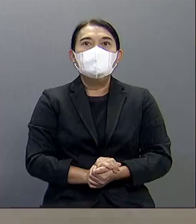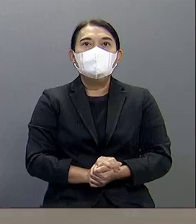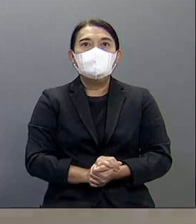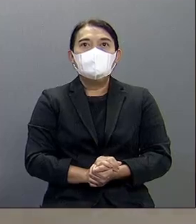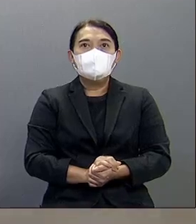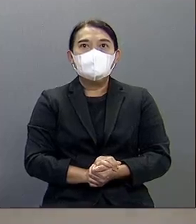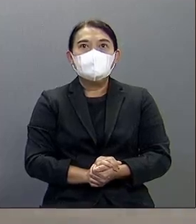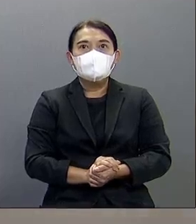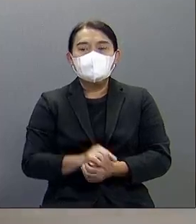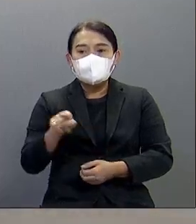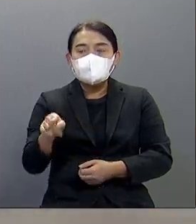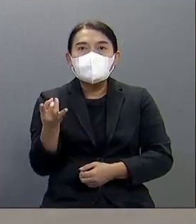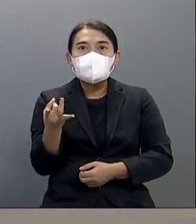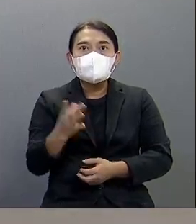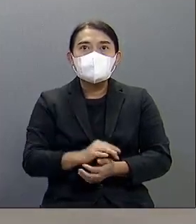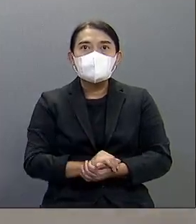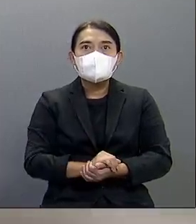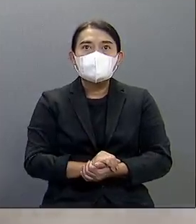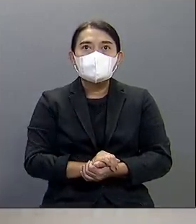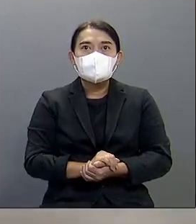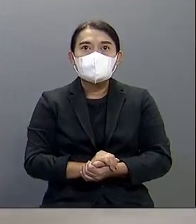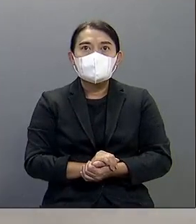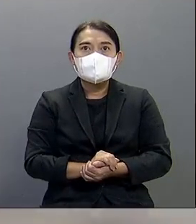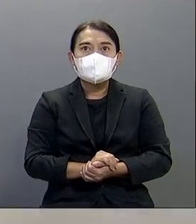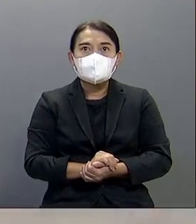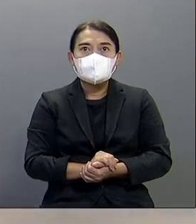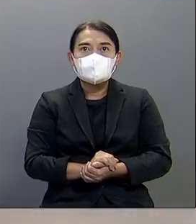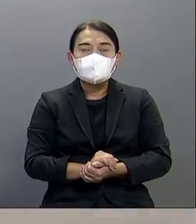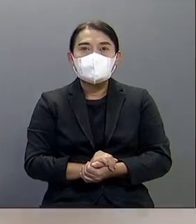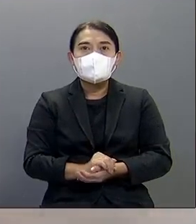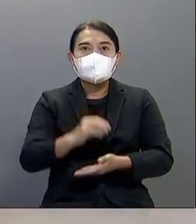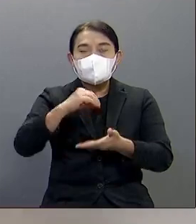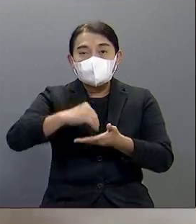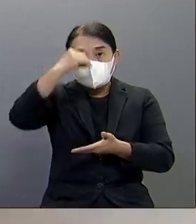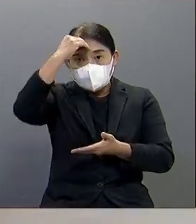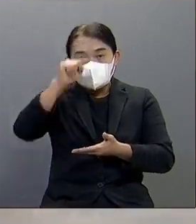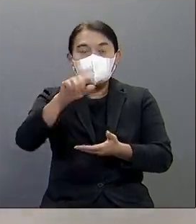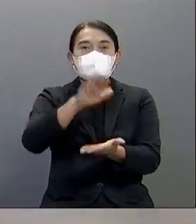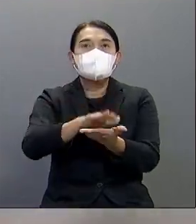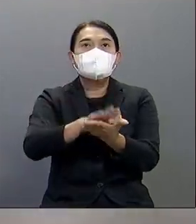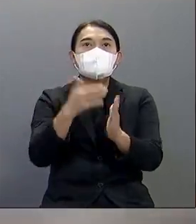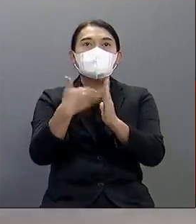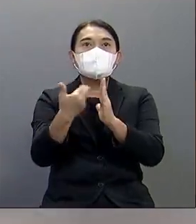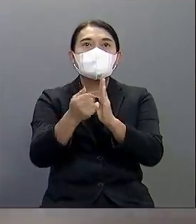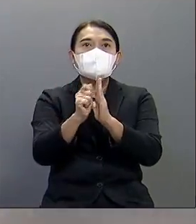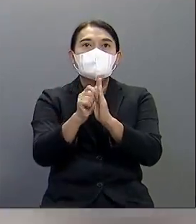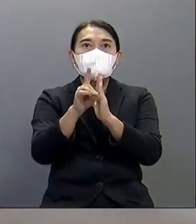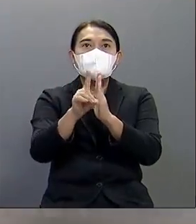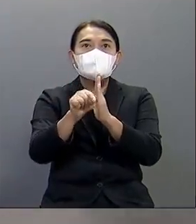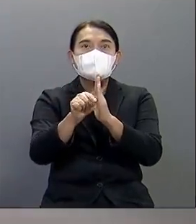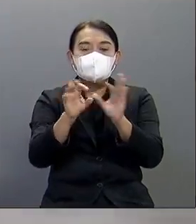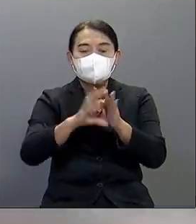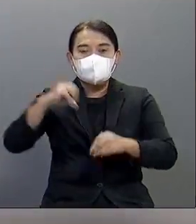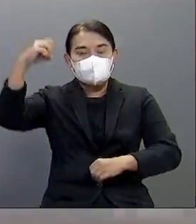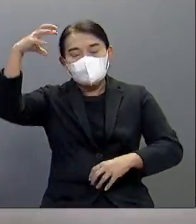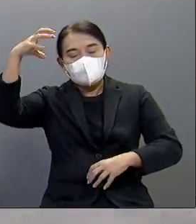เป็นอะไรอ่ะ นี่เป็นช่วงจังหวะเวลาที่นักเรียนโรงเรียนอุดรพิทยากูลคนหนึ่งถูกไฟฟ้าช็